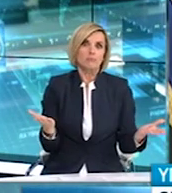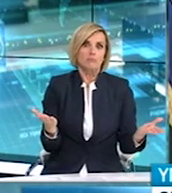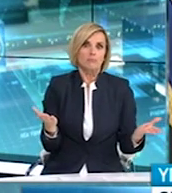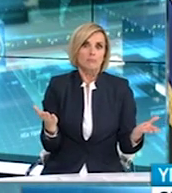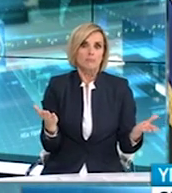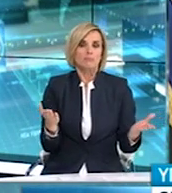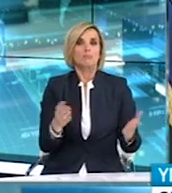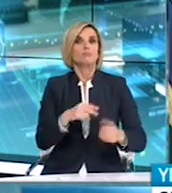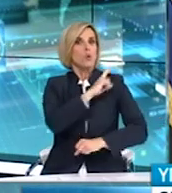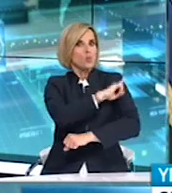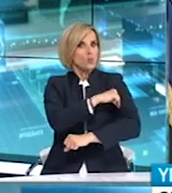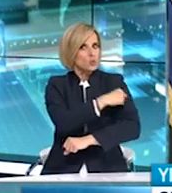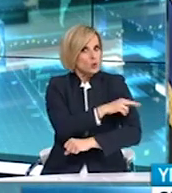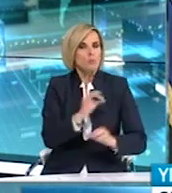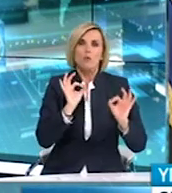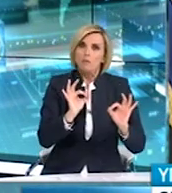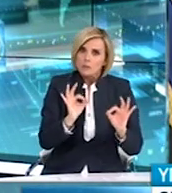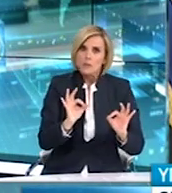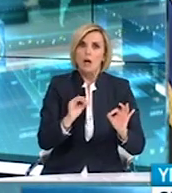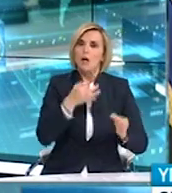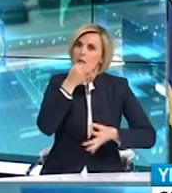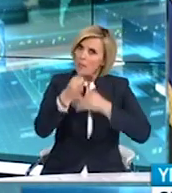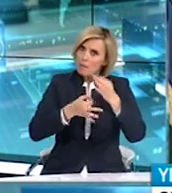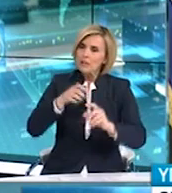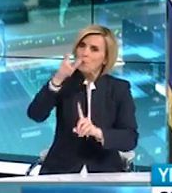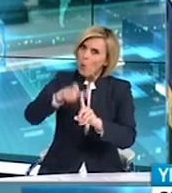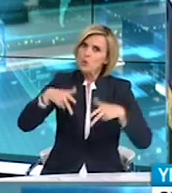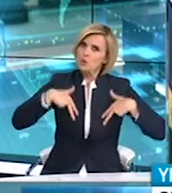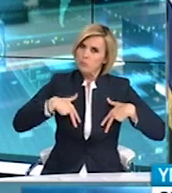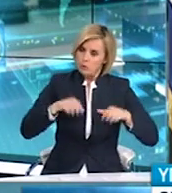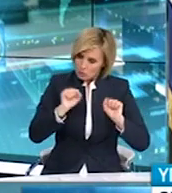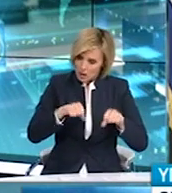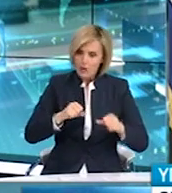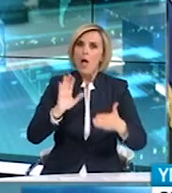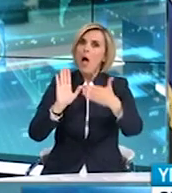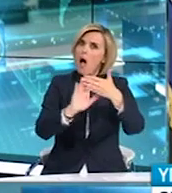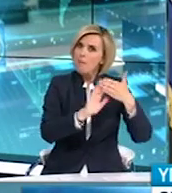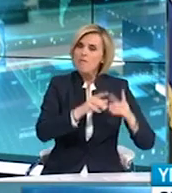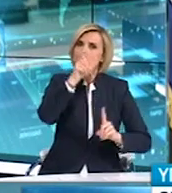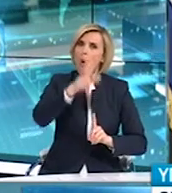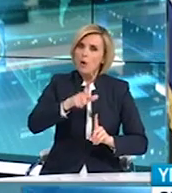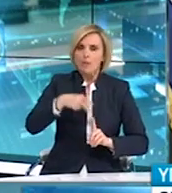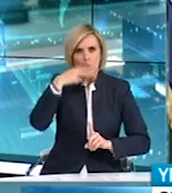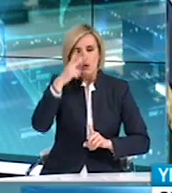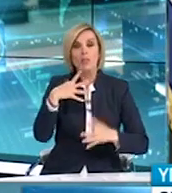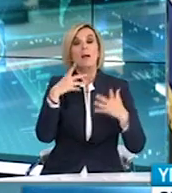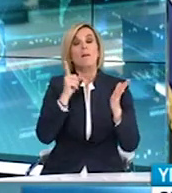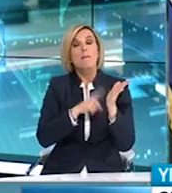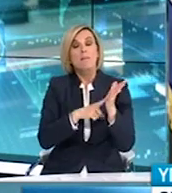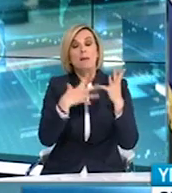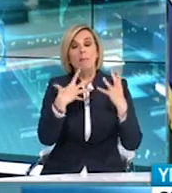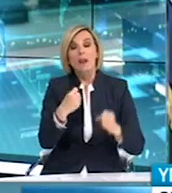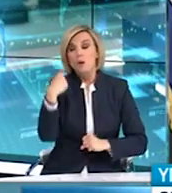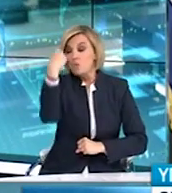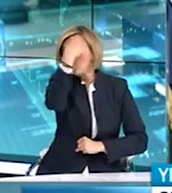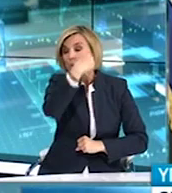ενίσχυση και του πρωτοβάθμιου συστήματος υγείας, μπορεί να μιλήσει ο υπουργός πολύ καλύτερα γι' αυτό από μένα, και να υπάρχει μια επαφή του καθενός μας με ένα προσωπικό γιατρό. Αυτός είναι